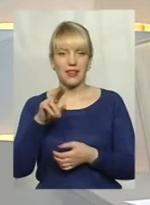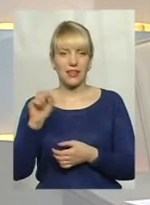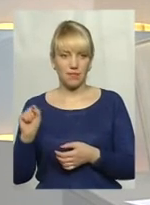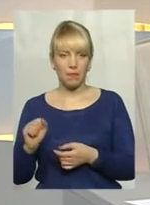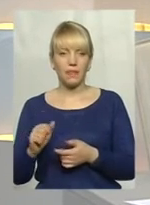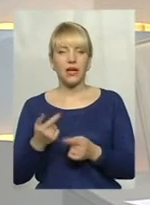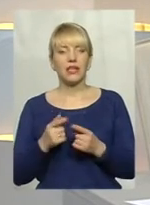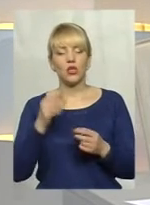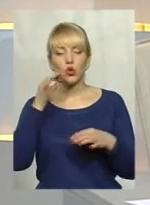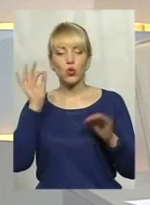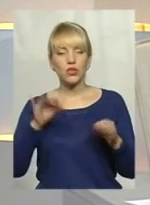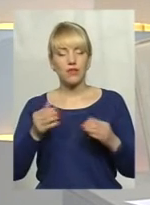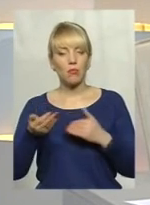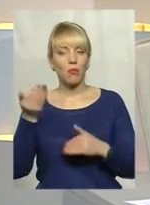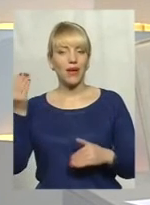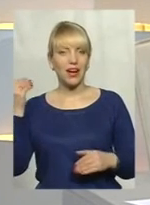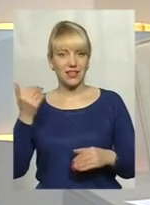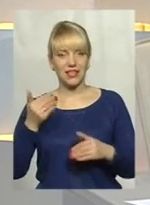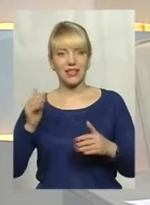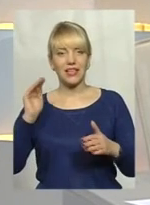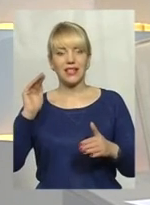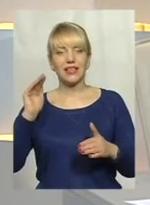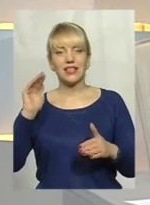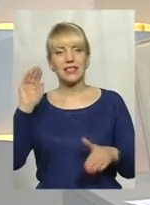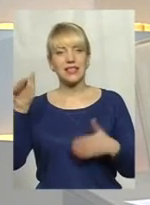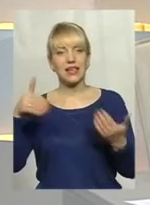досвід попередніх скликань, попередніх сесій